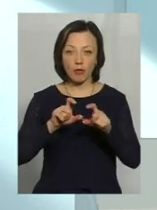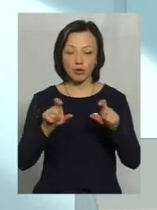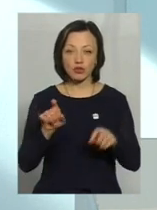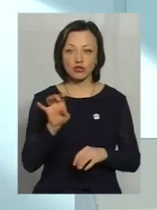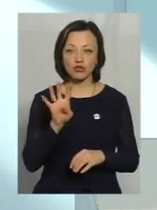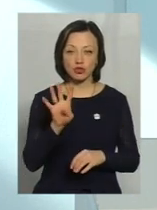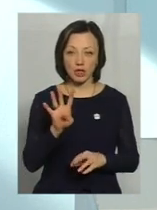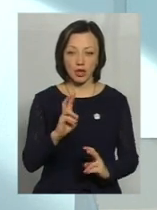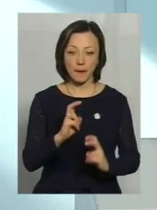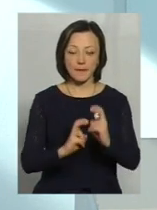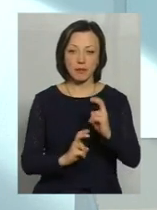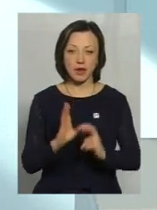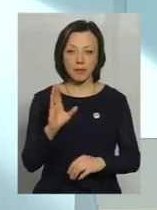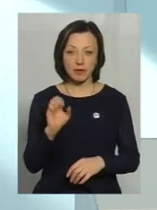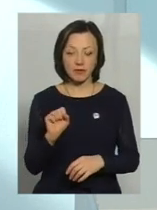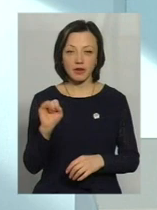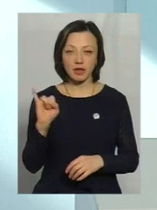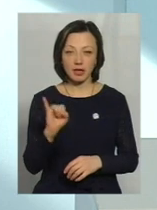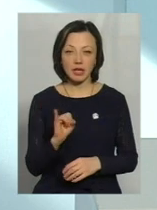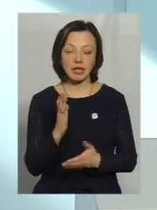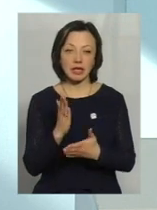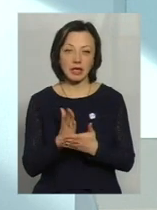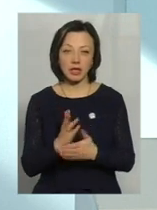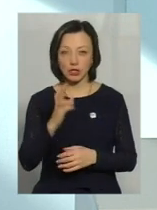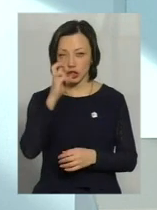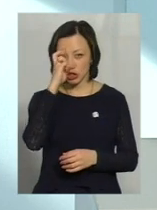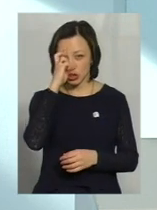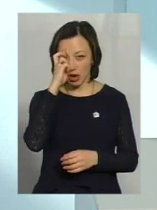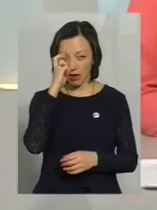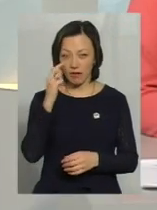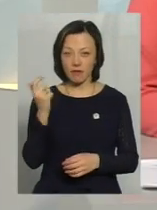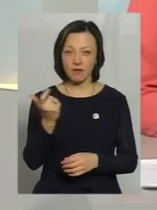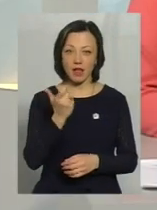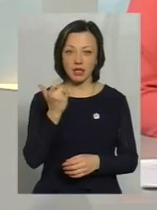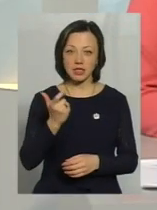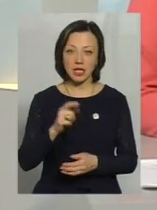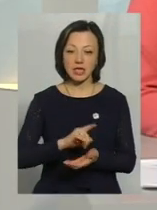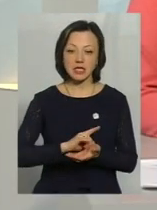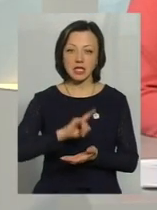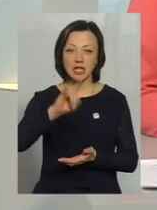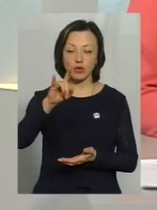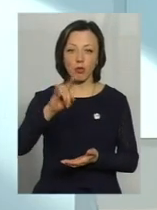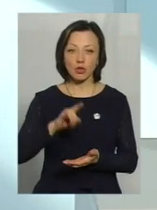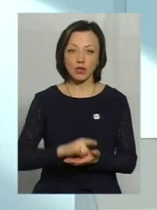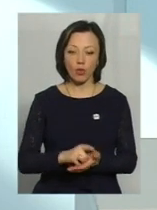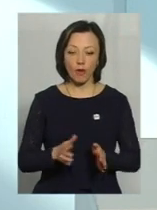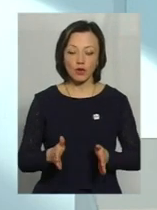4 підприємства. І є, відповідно, держава, яка є власником злітно-посадкової смуги, яка, відповідно до